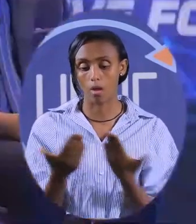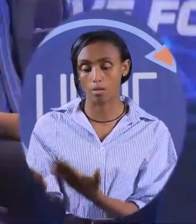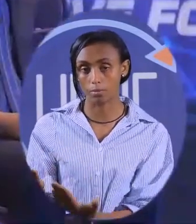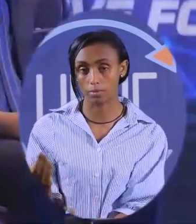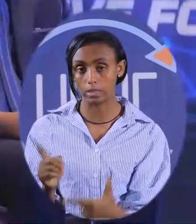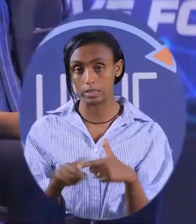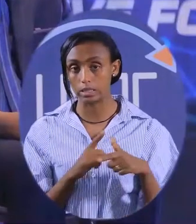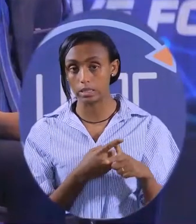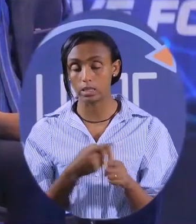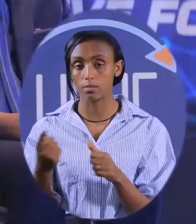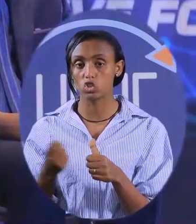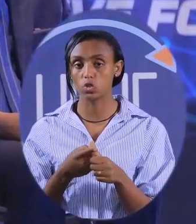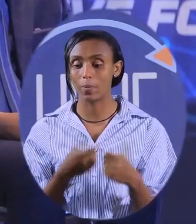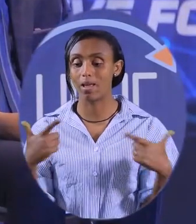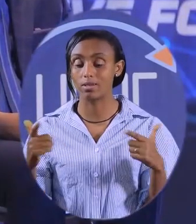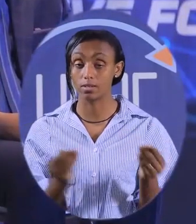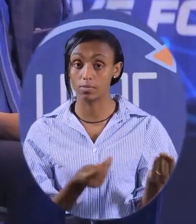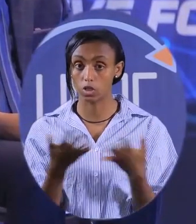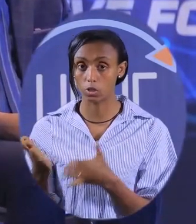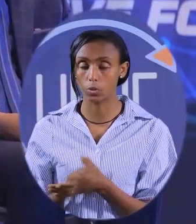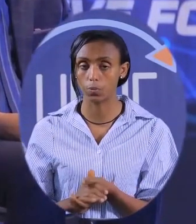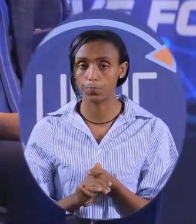እንግዲህ የመጀመሪያውን እድል የምሰጠው